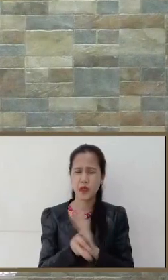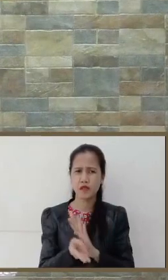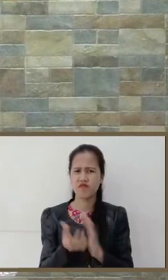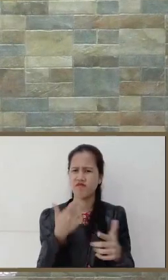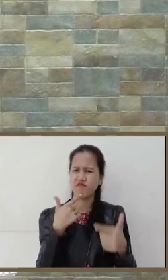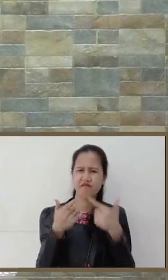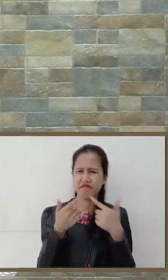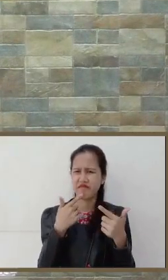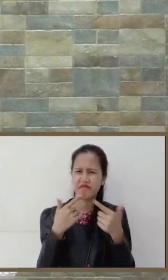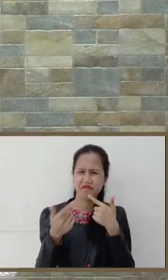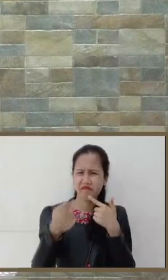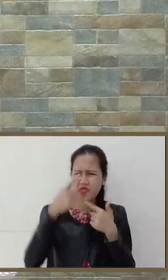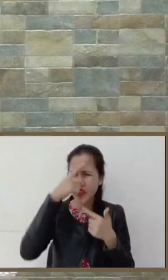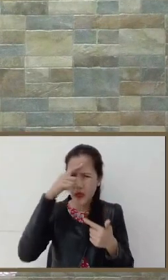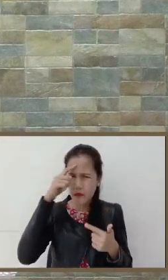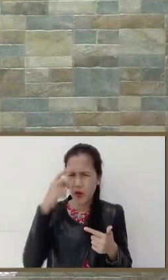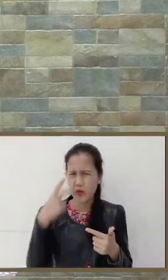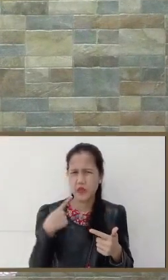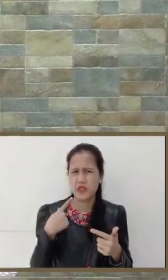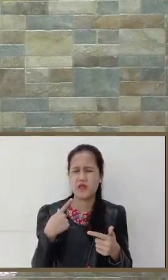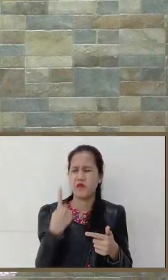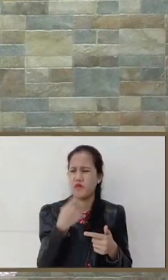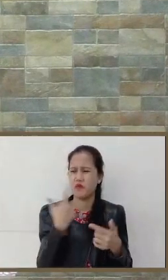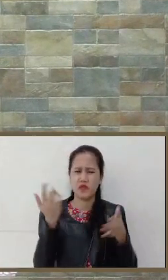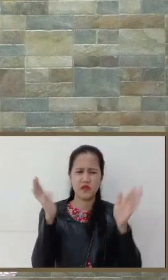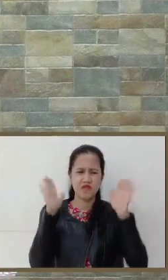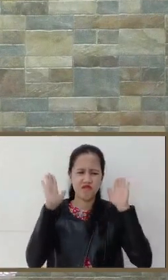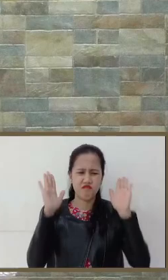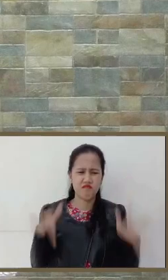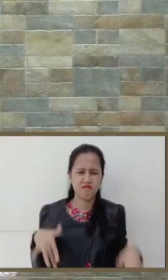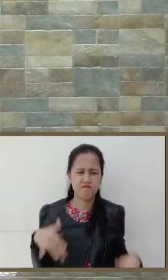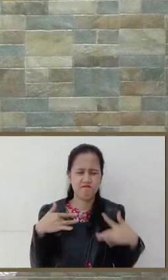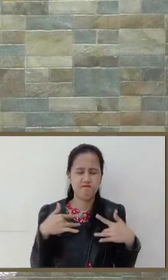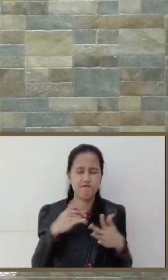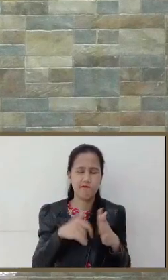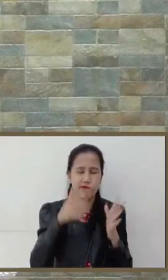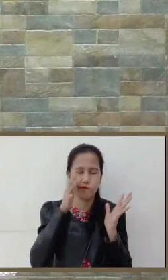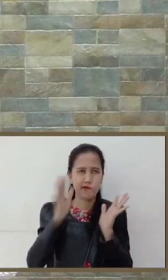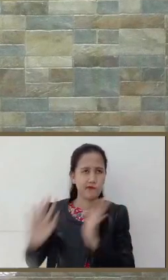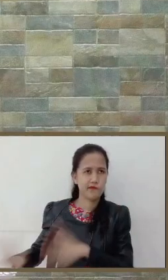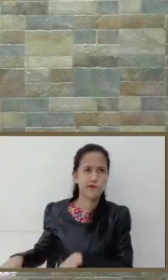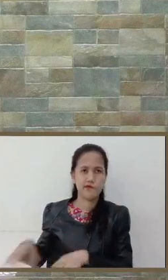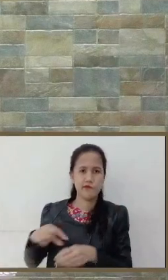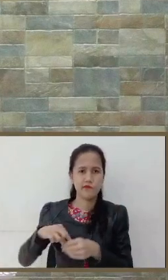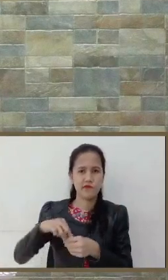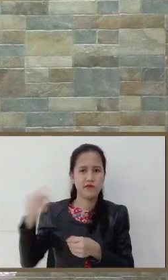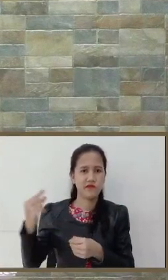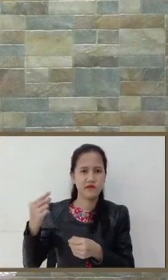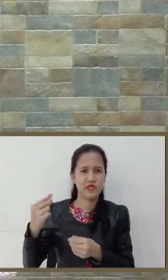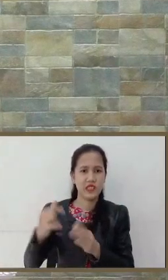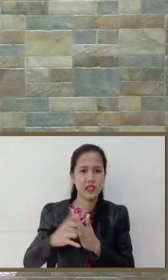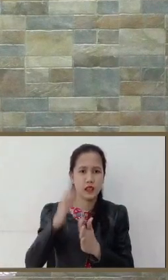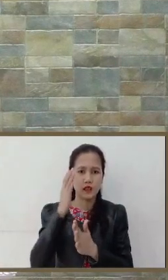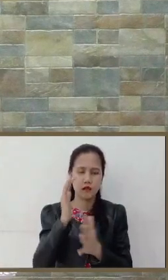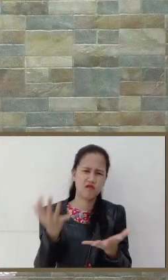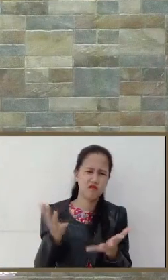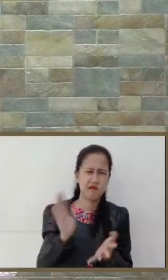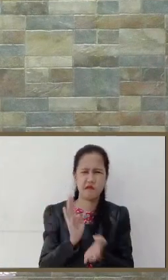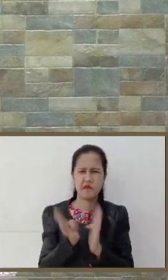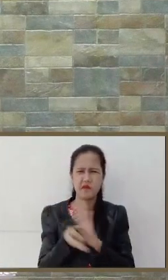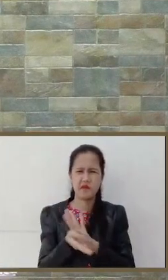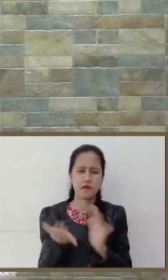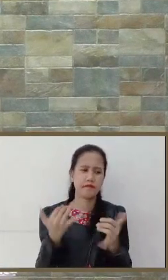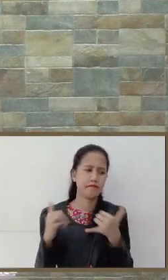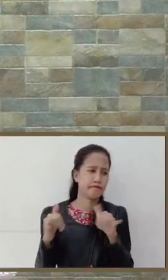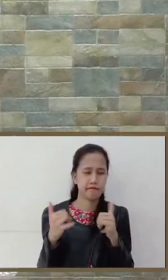mga nagsuko ng buhay sa Panginoon na basta-basta na lamang iiwan ang gawain ng Panginoon. Kaya parang nagiging laro lamang ang gawain ng Panginoon.